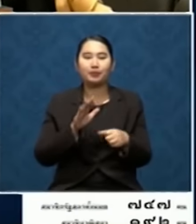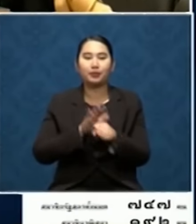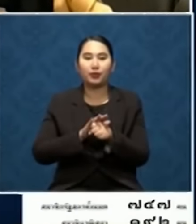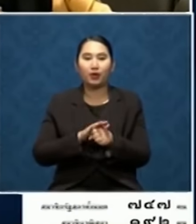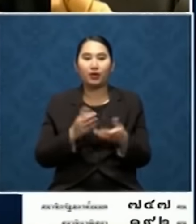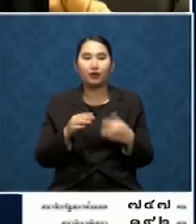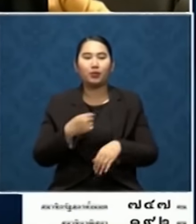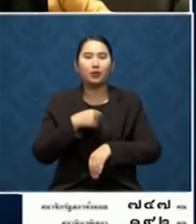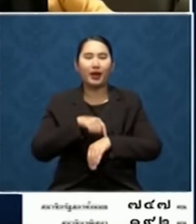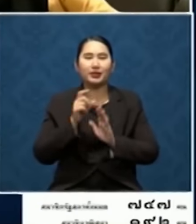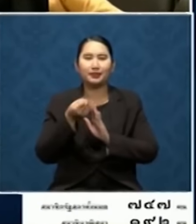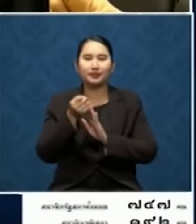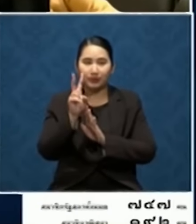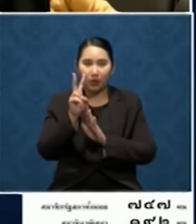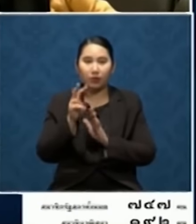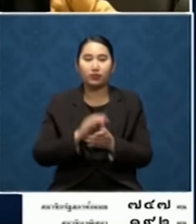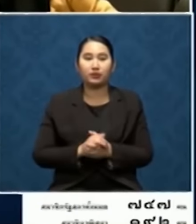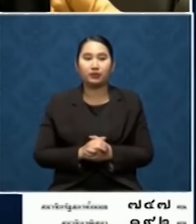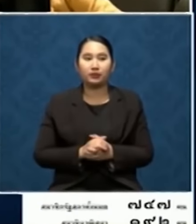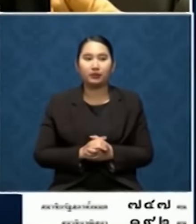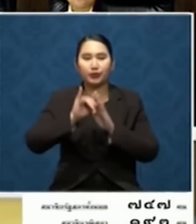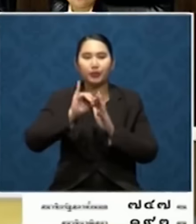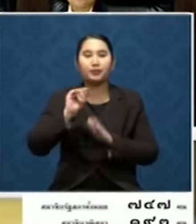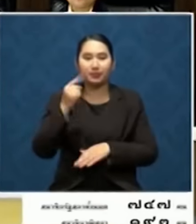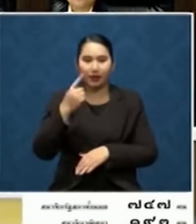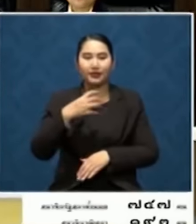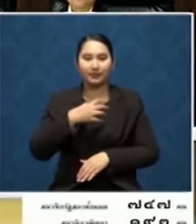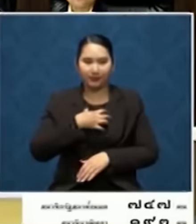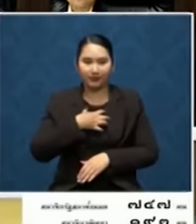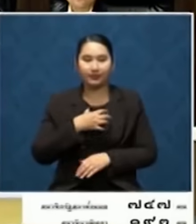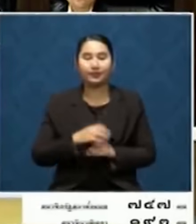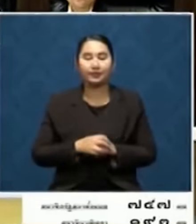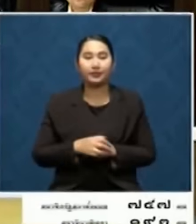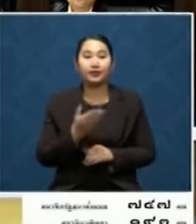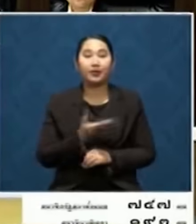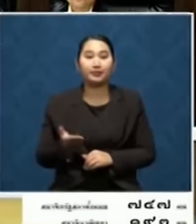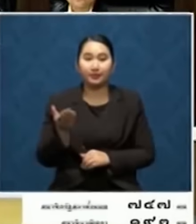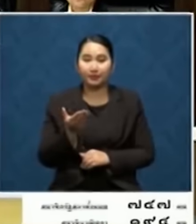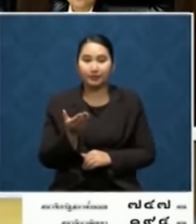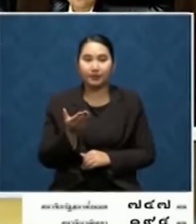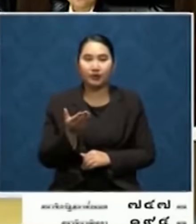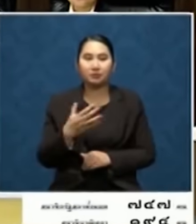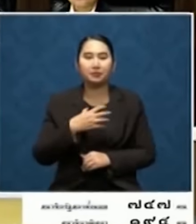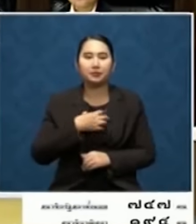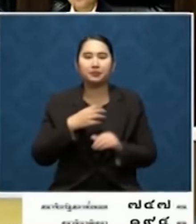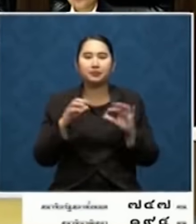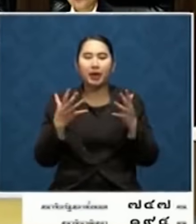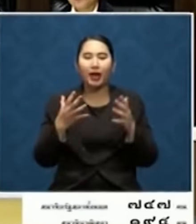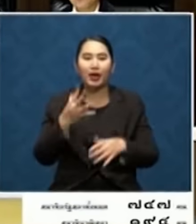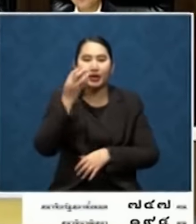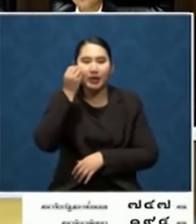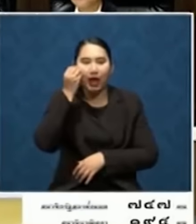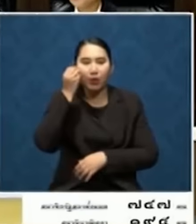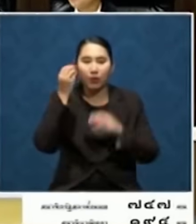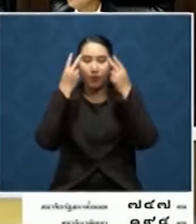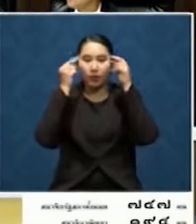มัน12นาทีท่านประธานครับ สัก1นาทีเชิญครับครับ พวกท่านอาจจะไม่ต้องการให้คุณพิธาลิ้มเจริญรัตน์เ